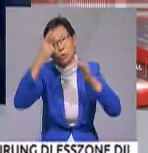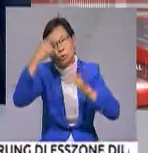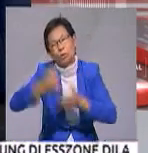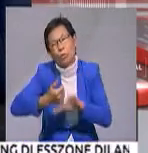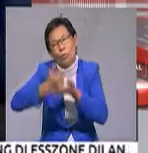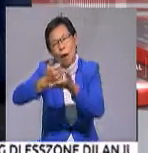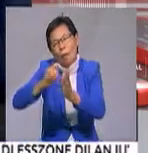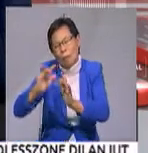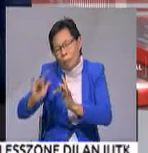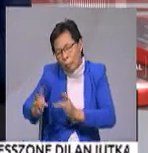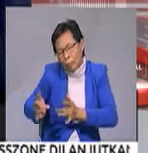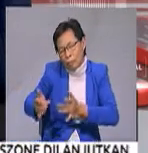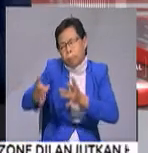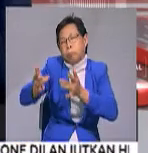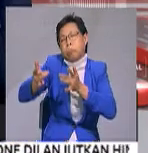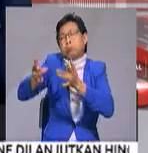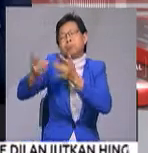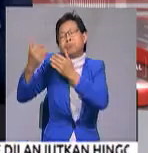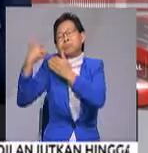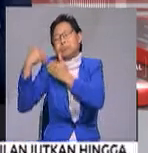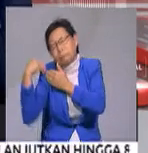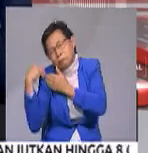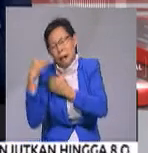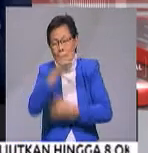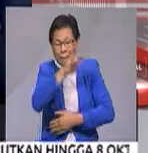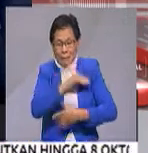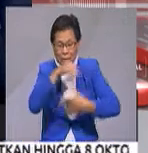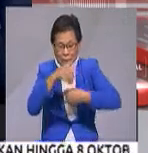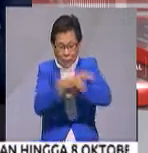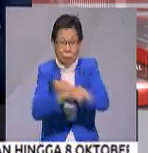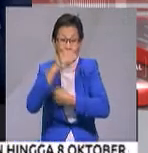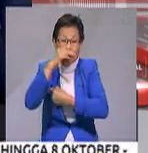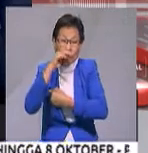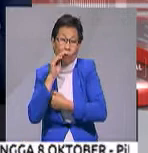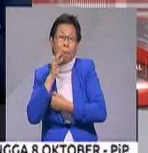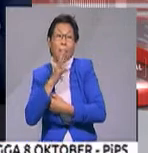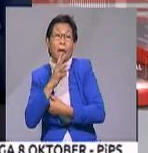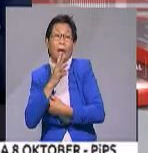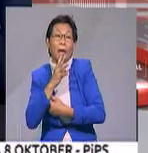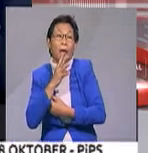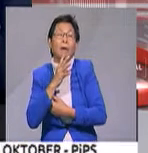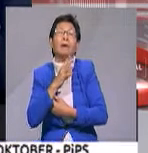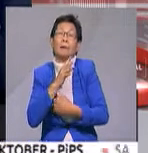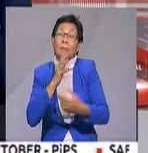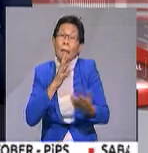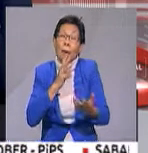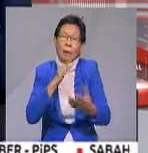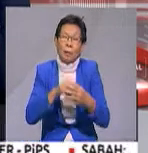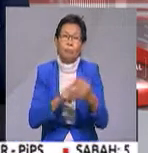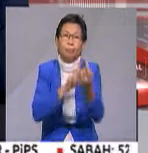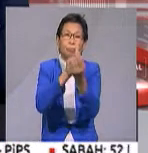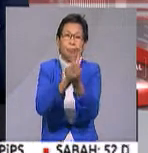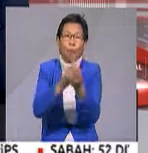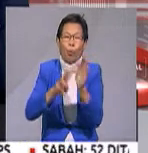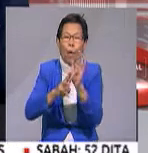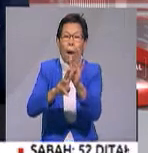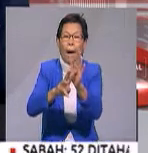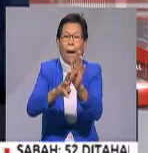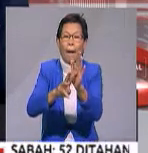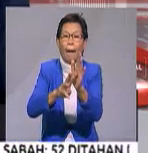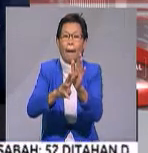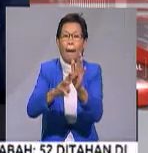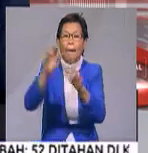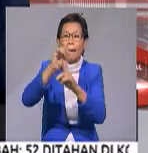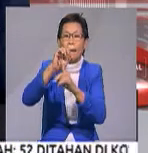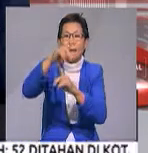membantu meringankan beban yang ditanggung. Menteri Dalam Negeri Tan Sri Muhyiddin Yassin menegaskan perkara itu dalam pertemuan dengan Wakil Pertubuhan